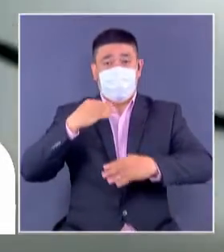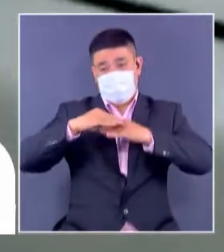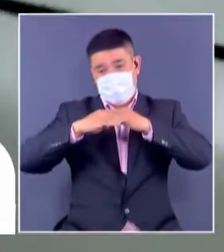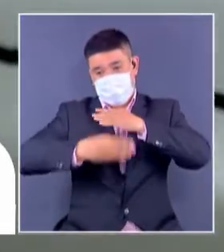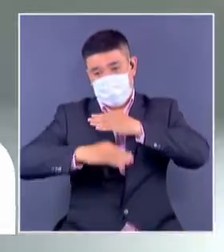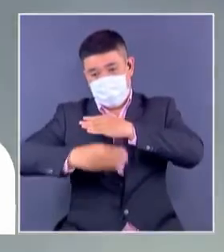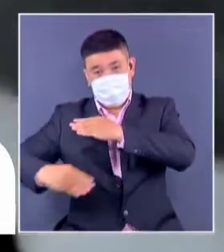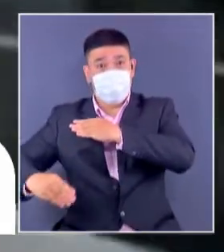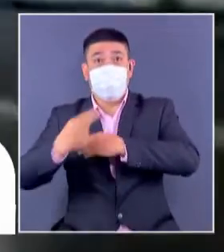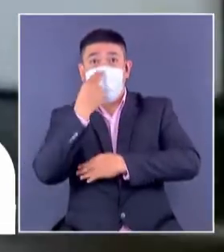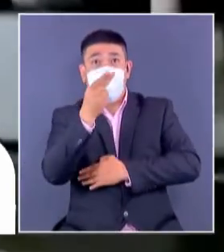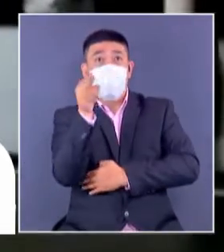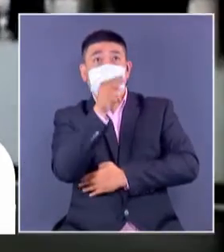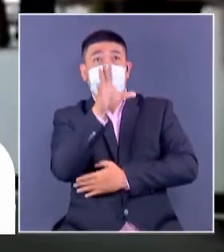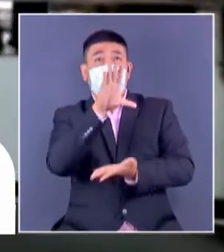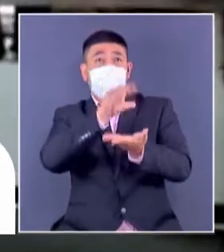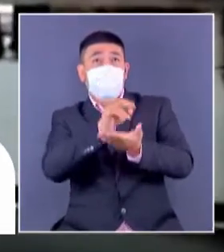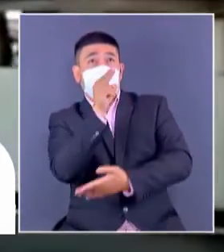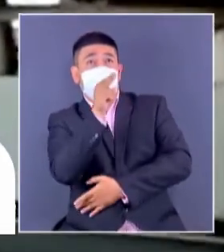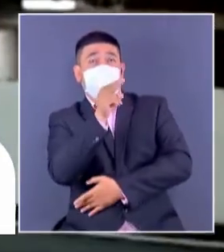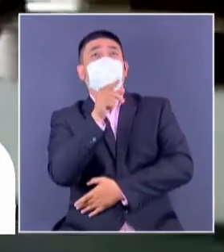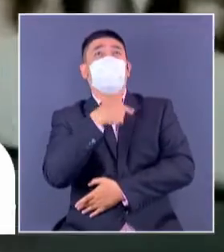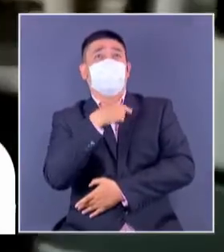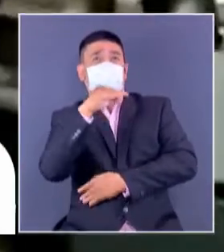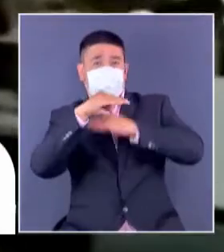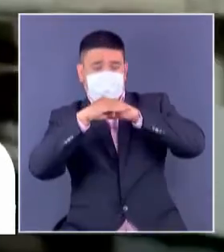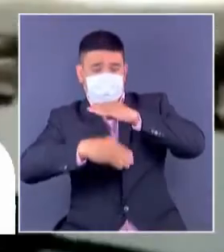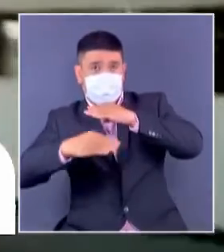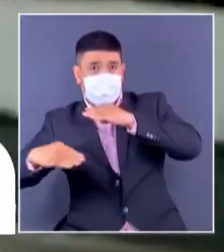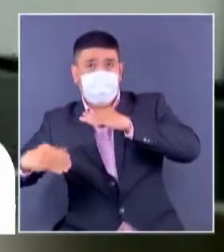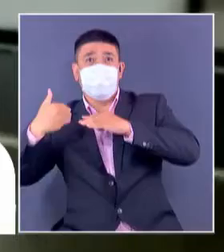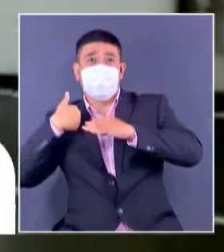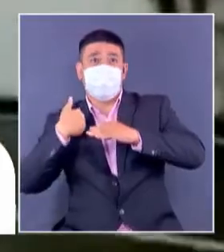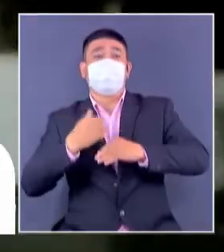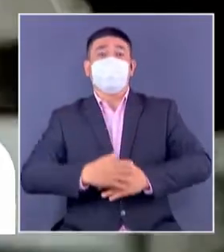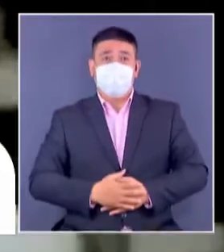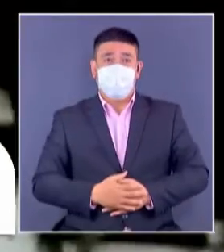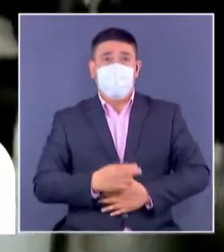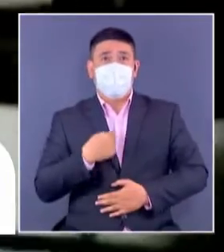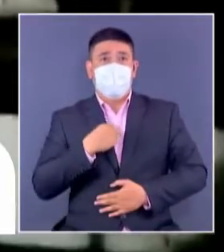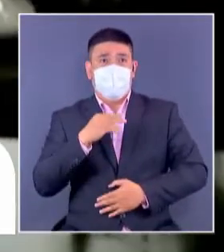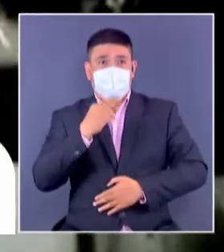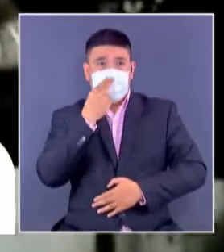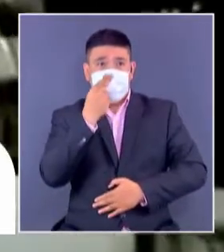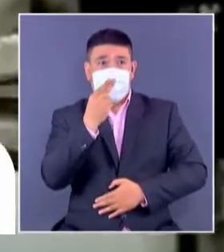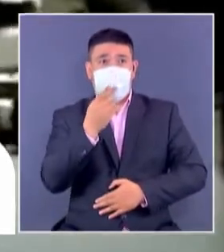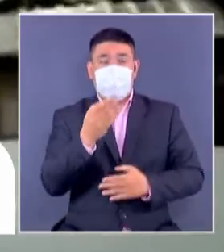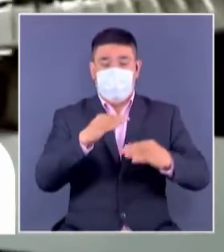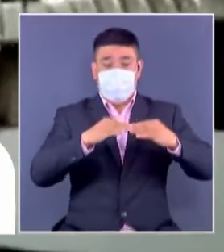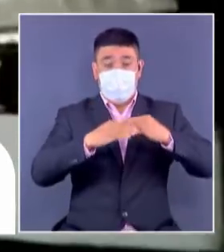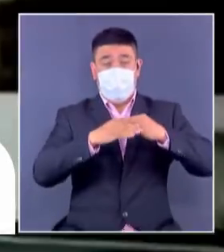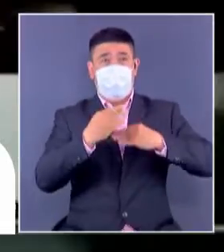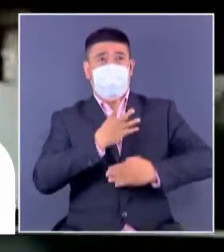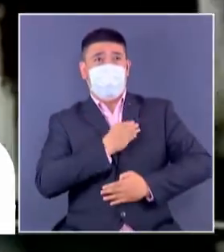าครับเห็นไหมครับที่กล้องมือถือที่เขาถ่ายเนี่ยยังเอาลงมาเลยนะแล้วก็ถ่ายขึ้นไปแล้วจากนั้นก็เห็นภาพนี้ฮะโอ้โ